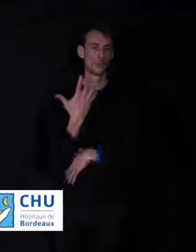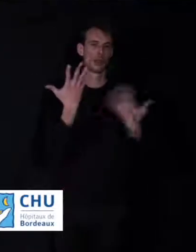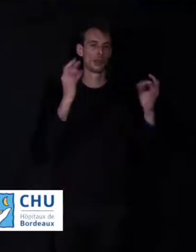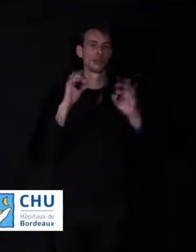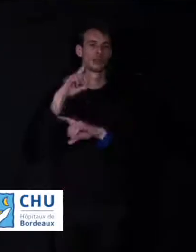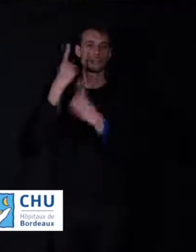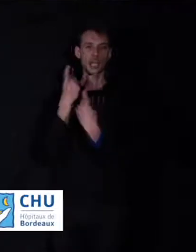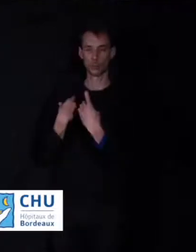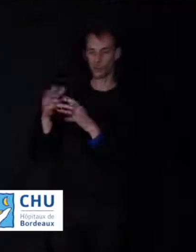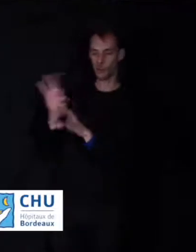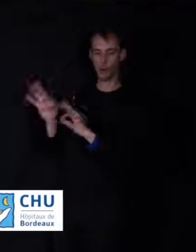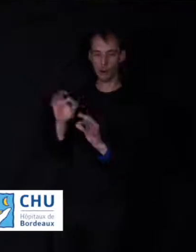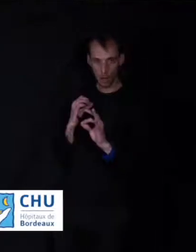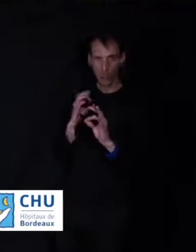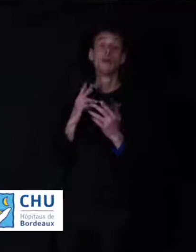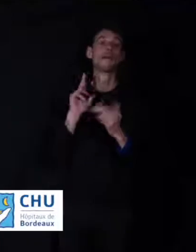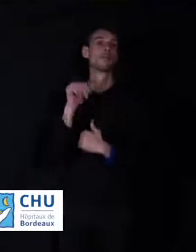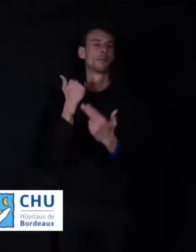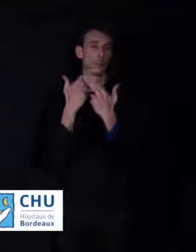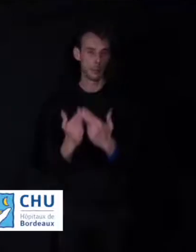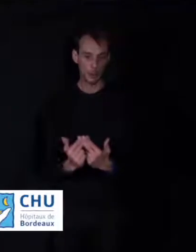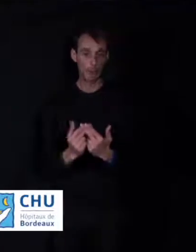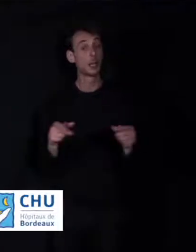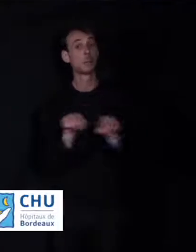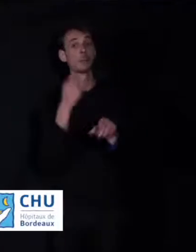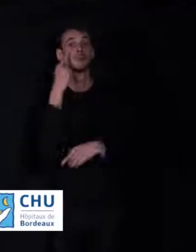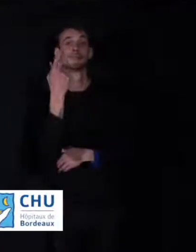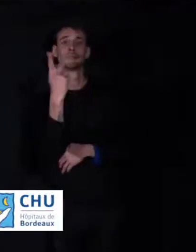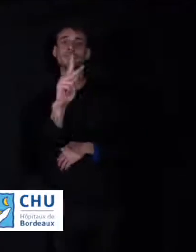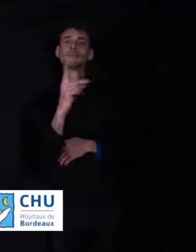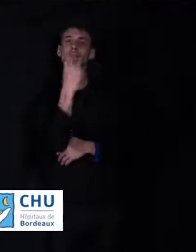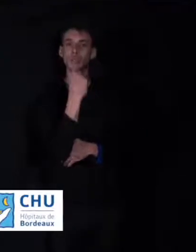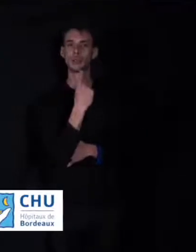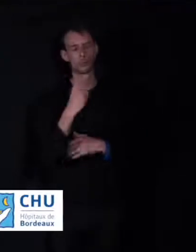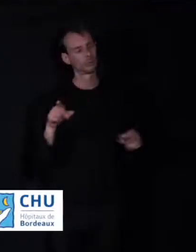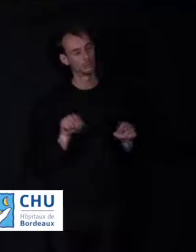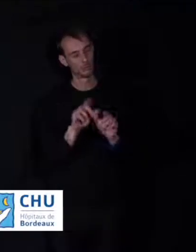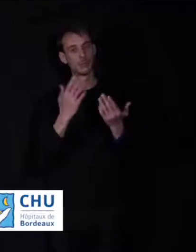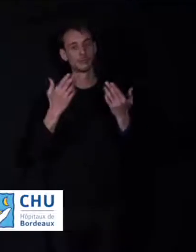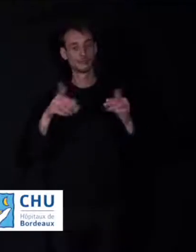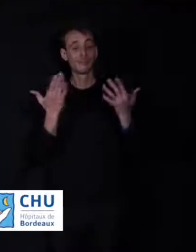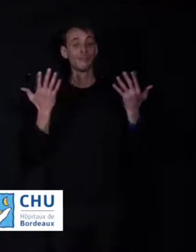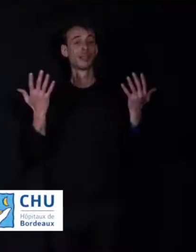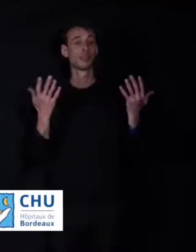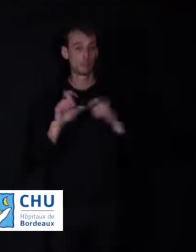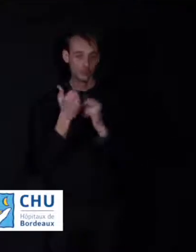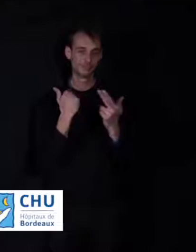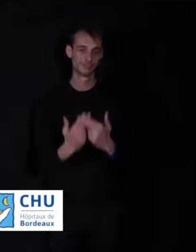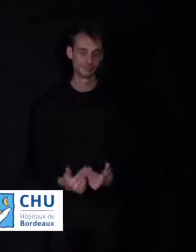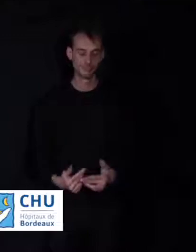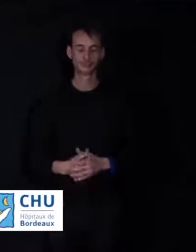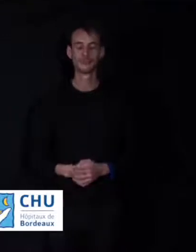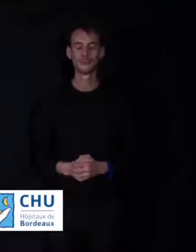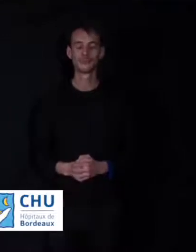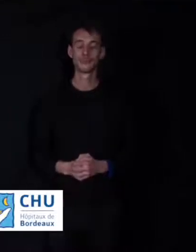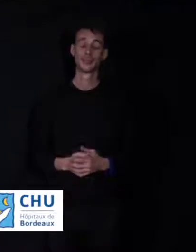nous répondrons à vos différentes questions à l'issue de cette présentation. Alors, on